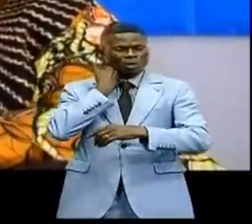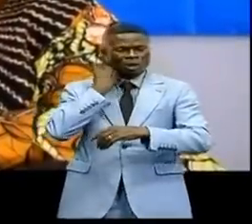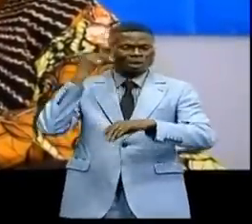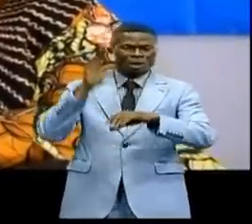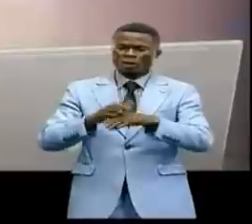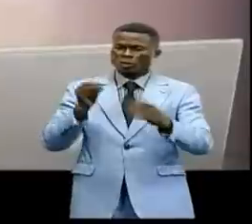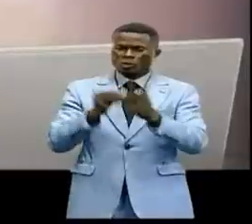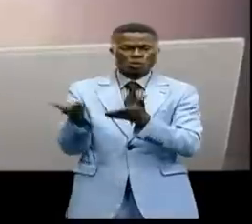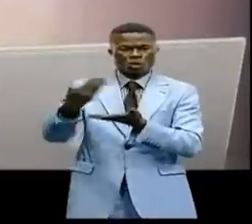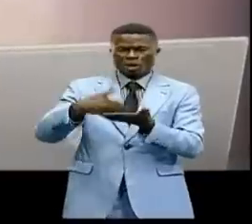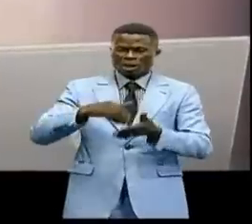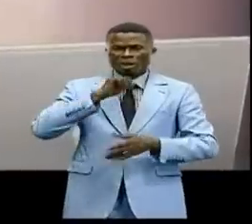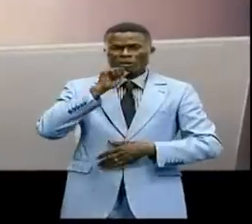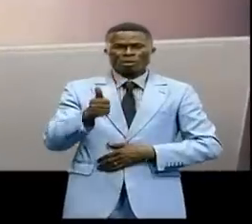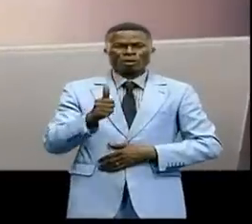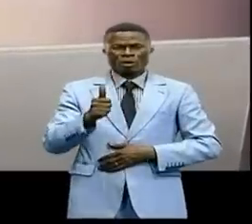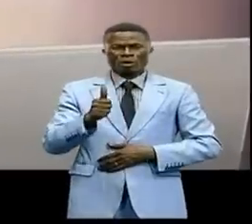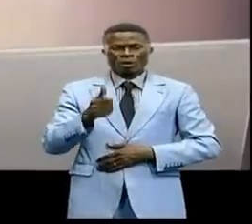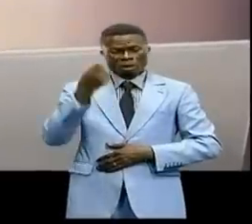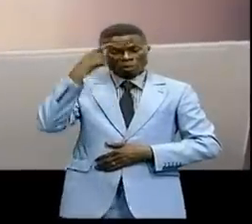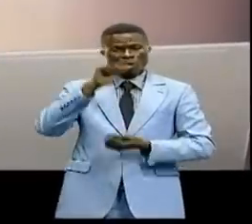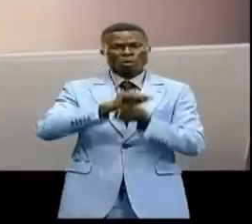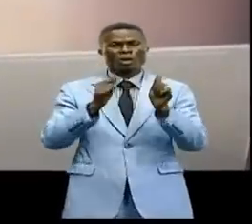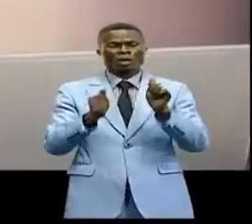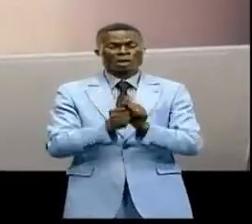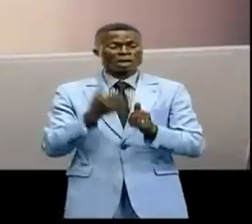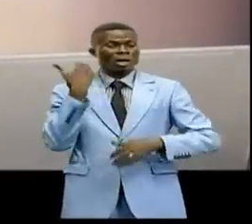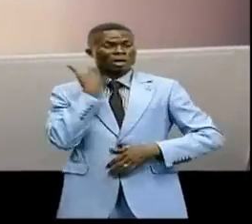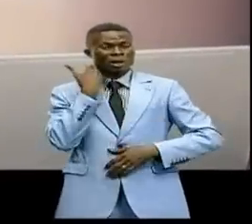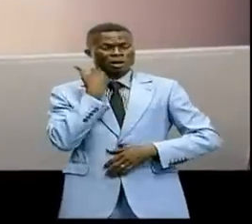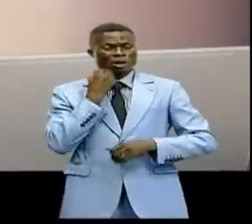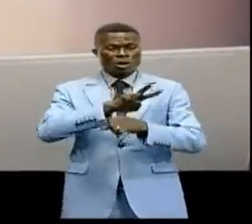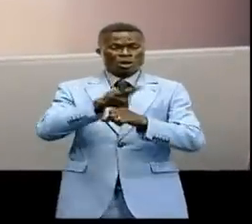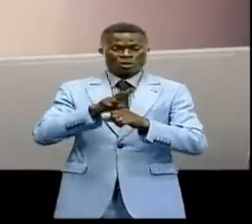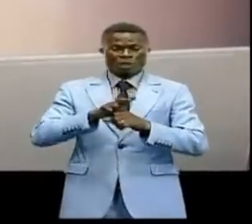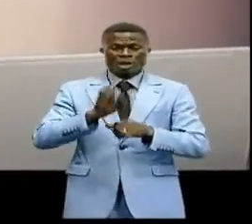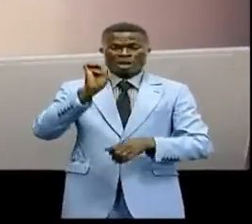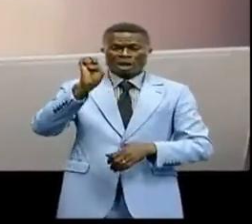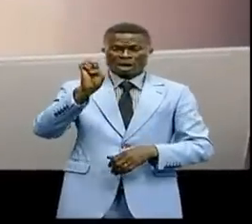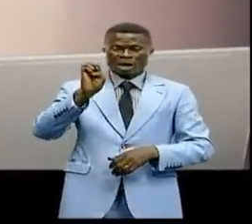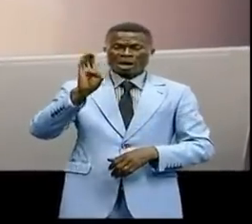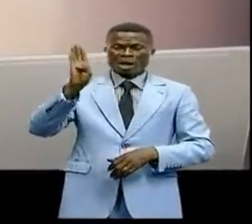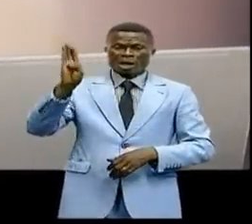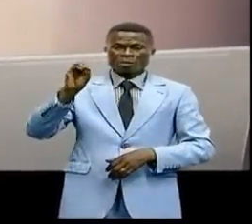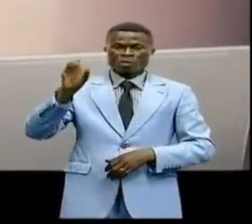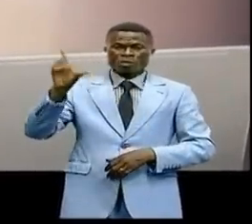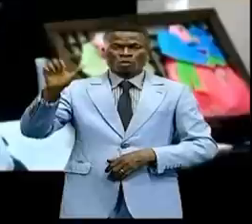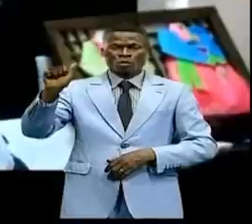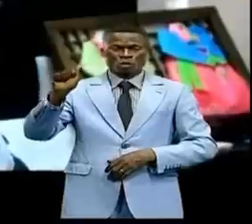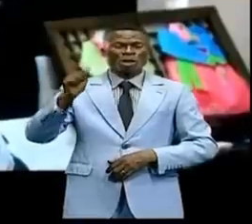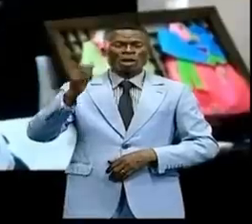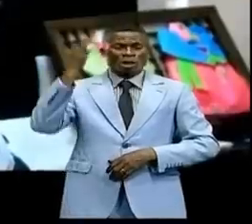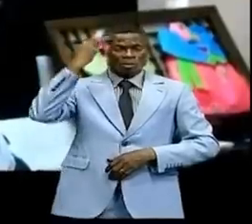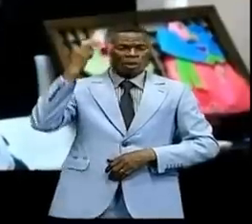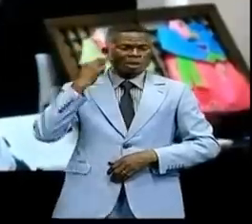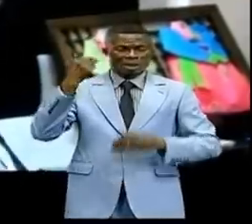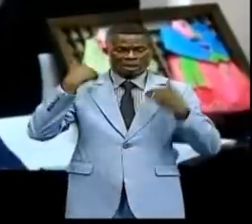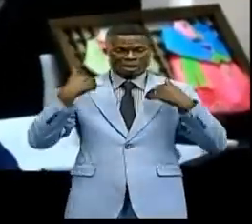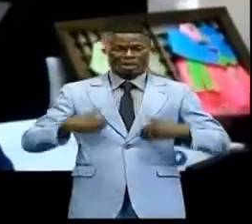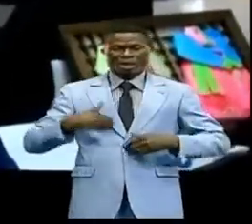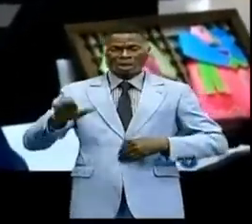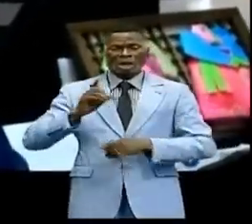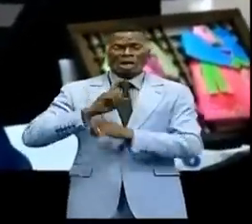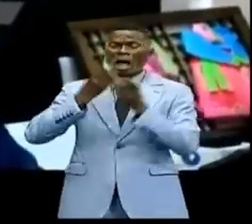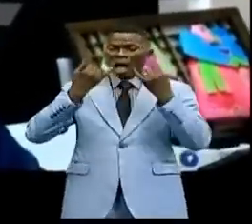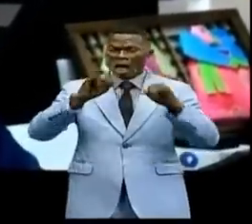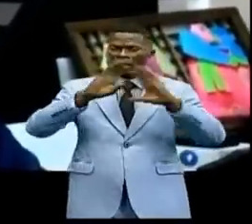éventuelle cinquième vague. En ce qui concerne la maladie à virus Ebola, le ministre de la Santé publique, Hygiène et Prévention a